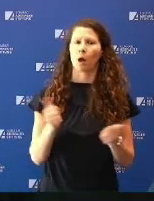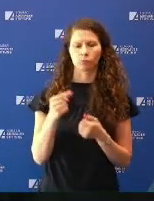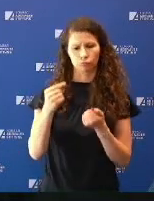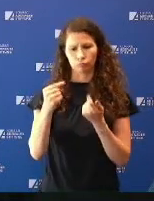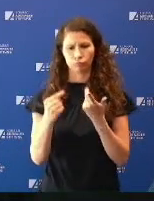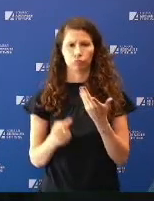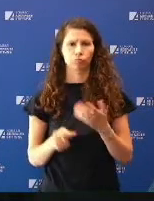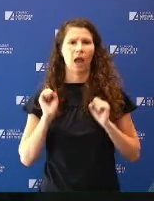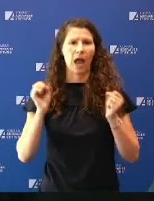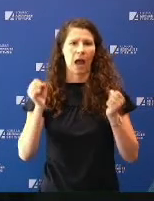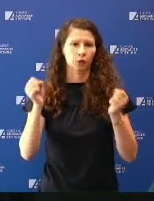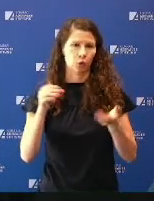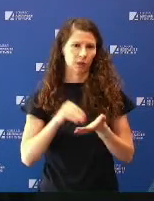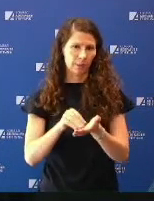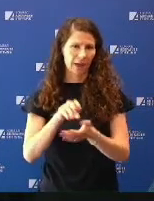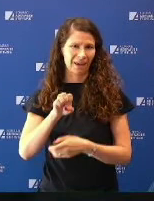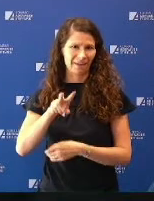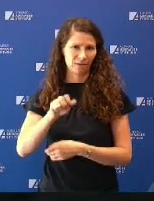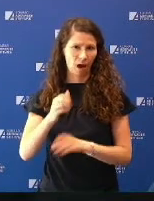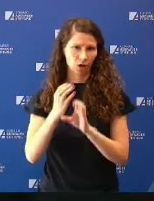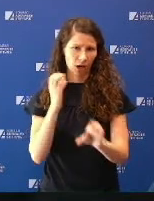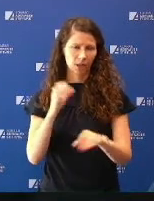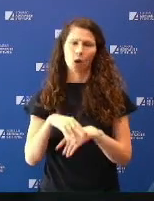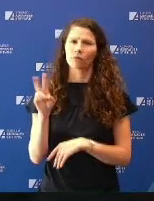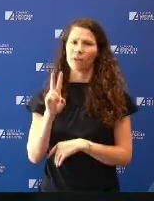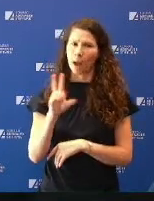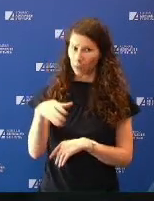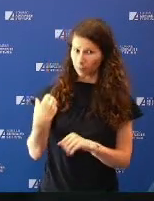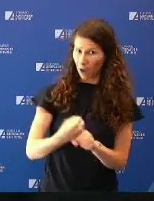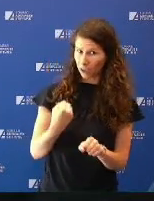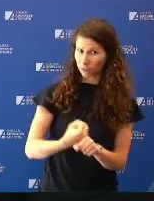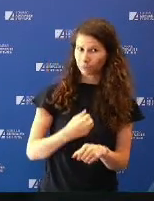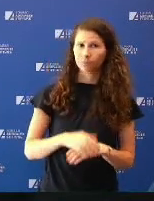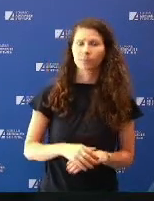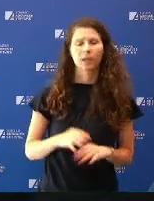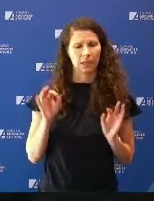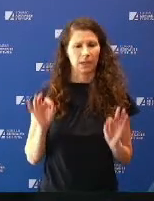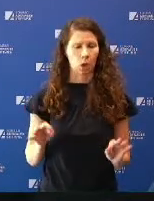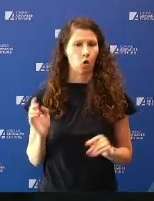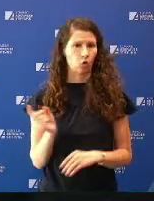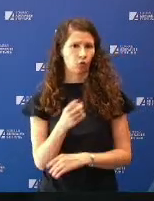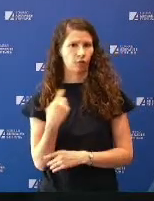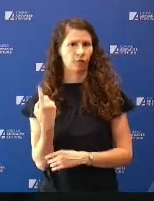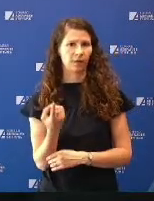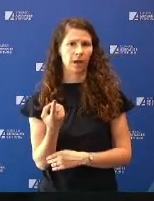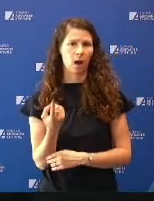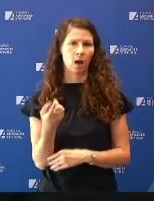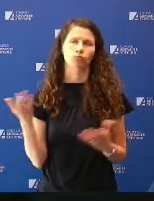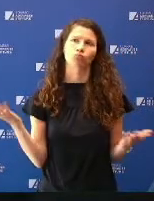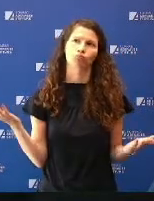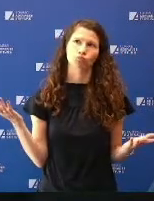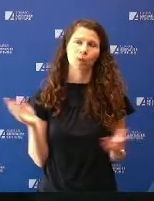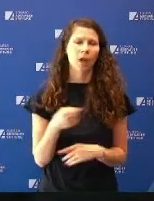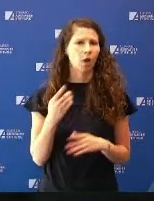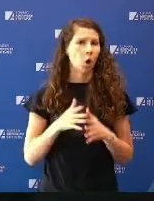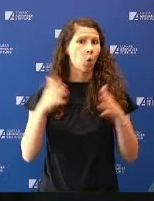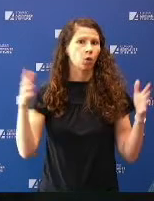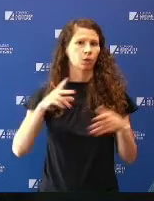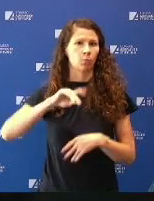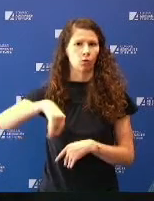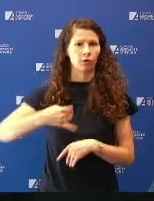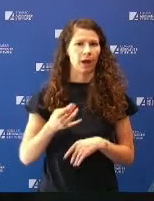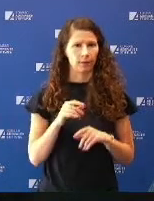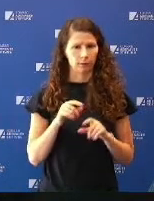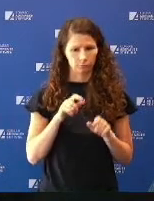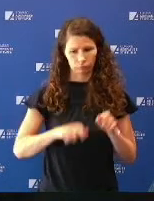Akteuren beteiligt an den EFA-Shuttles. Wer wirkt da mit? Genau, wir sind ein großes Projektkonsortium. Wir